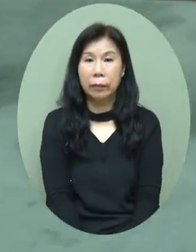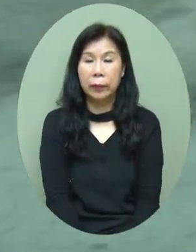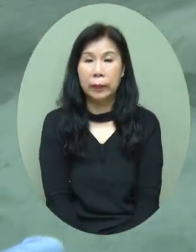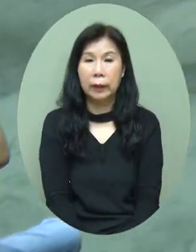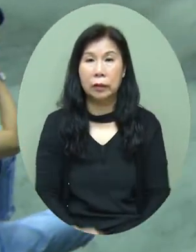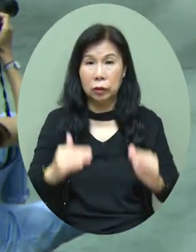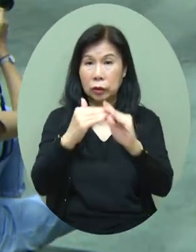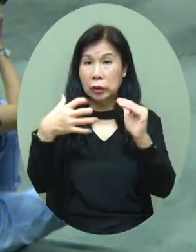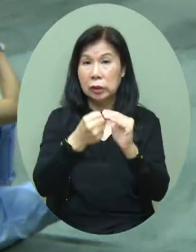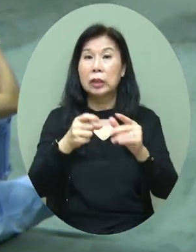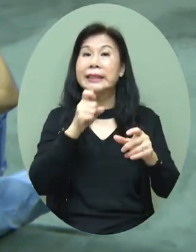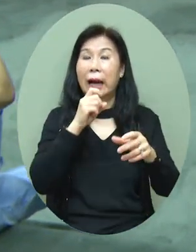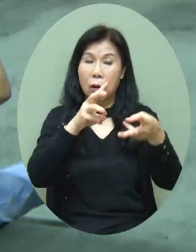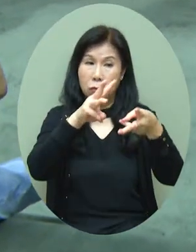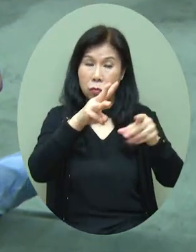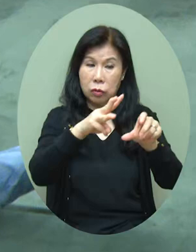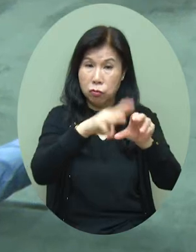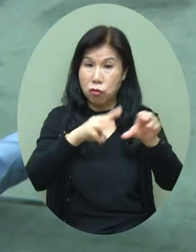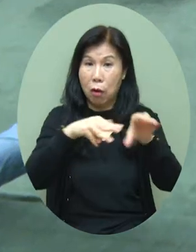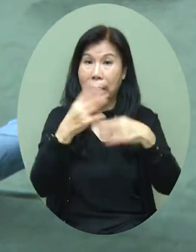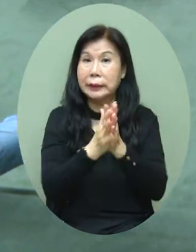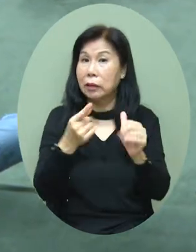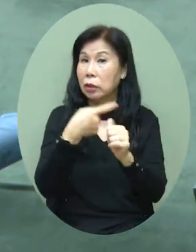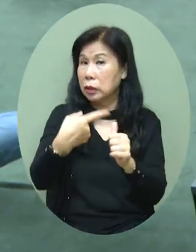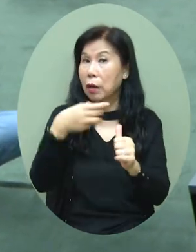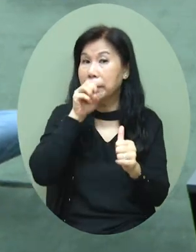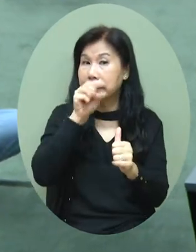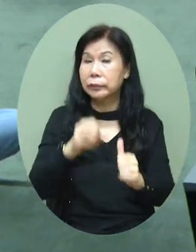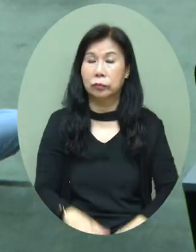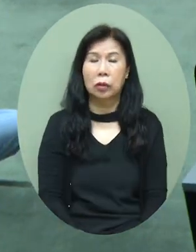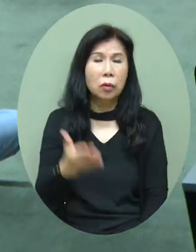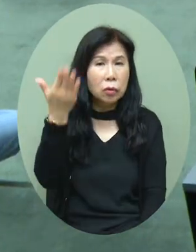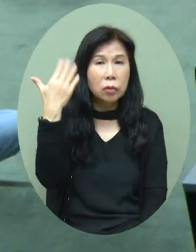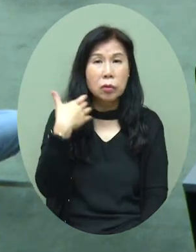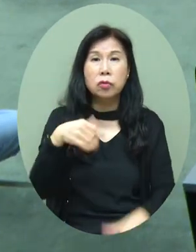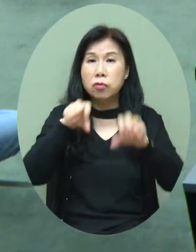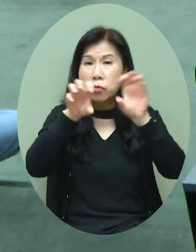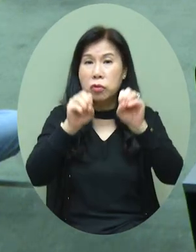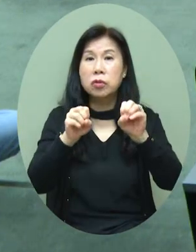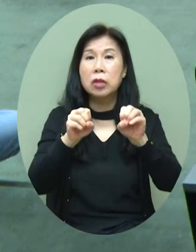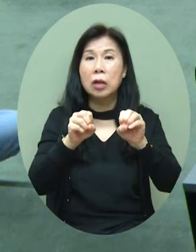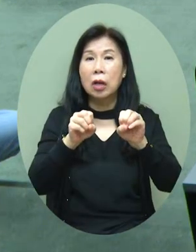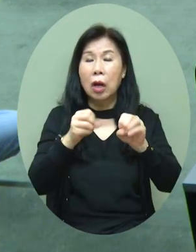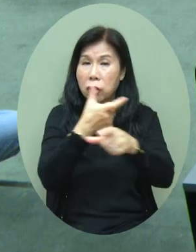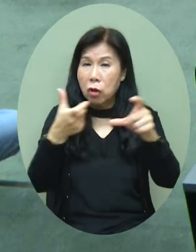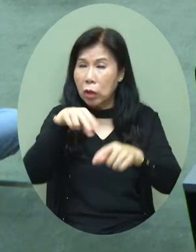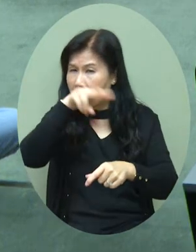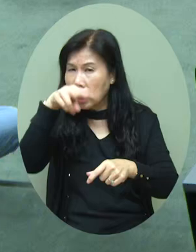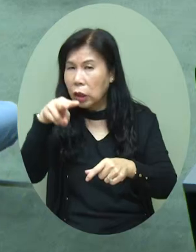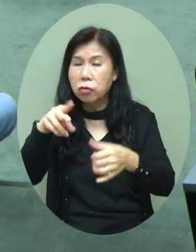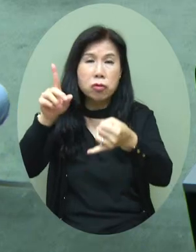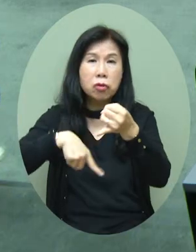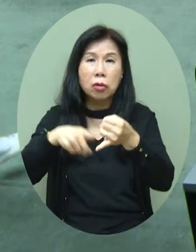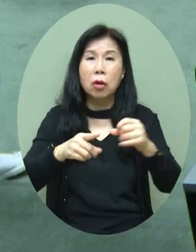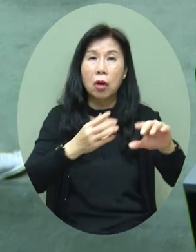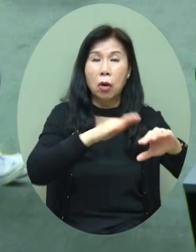係局長你好 TVB 嘅，咁首先第一樣嘢就係想了解翻啦，因為之前公佈嗰個薪酬趨勢結果咧，咁啊將